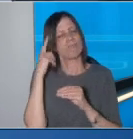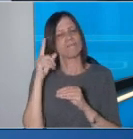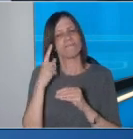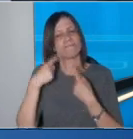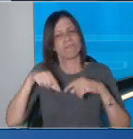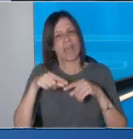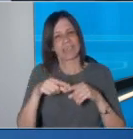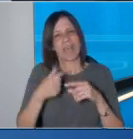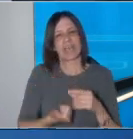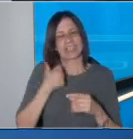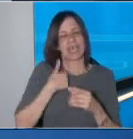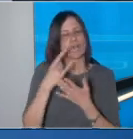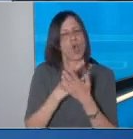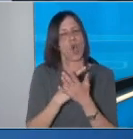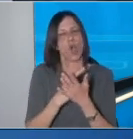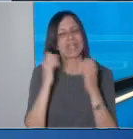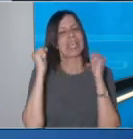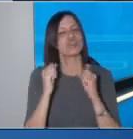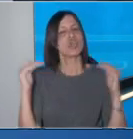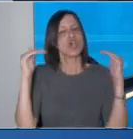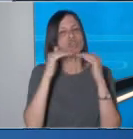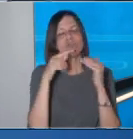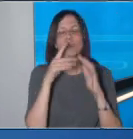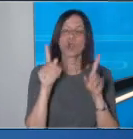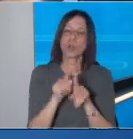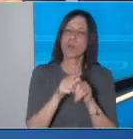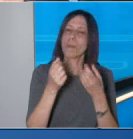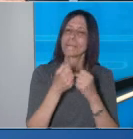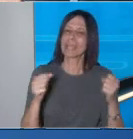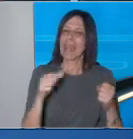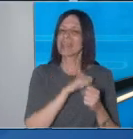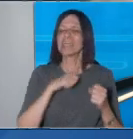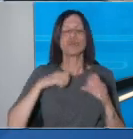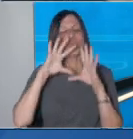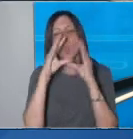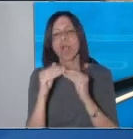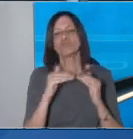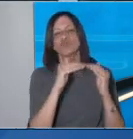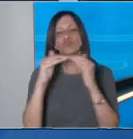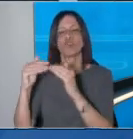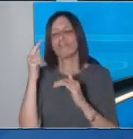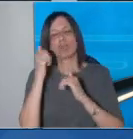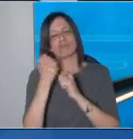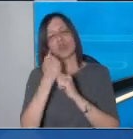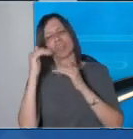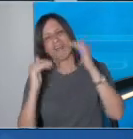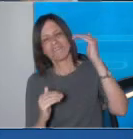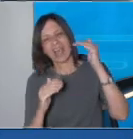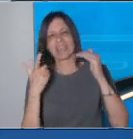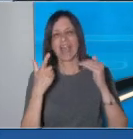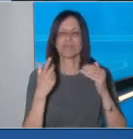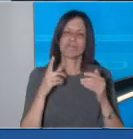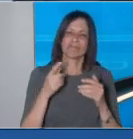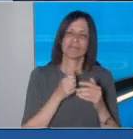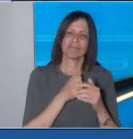לחקיקה את חוק יסוד השוויון שיקבע, כמו במגילת העצמאות, שכולם שווים, ואסור להפלות על רקע הדת, גזע, מין